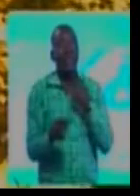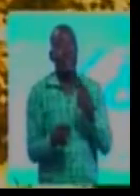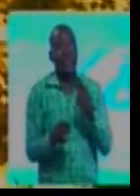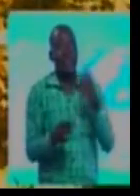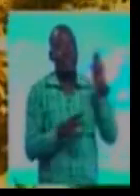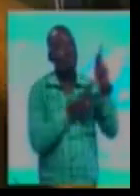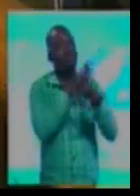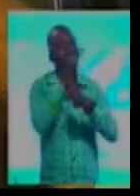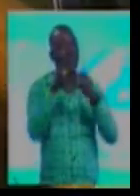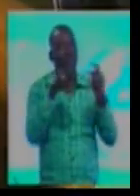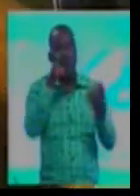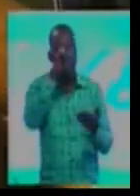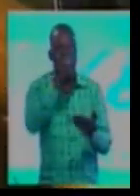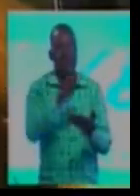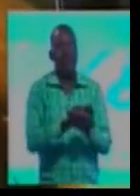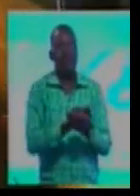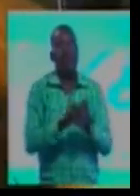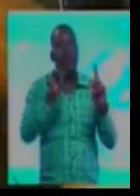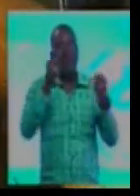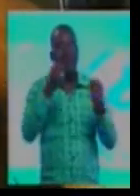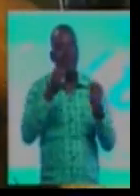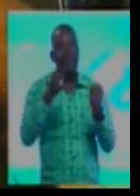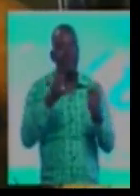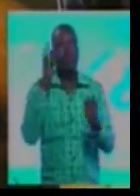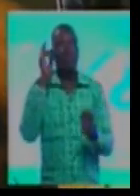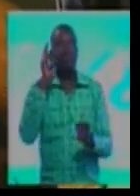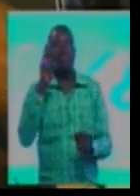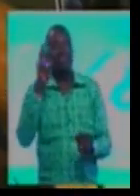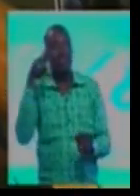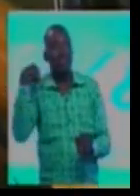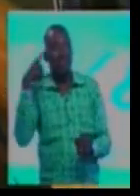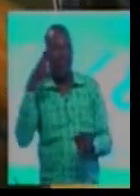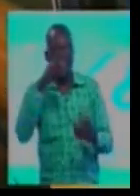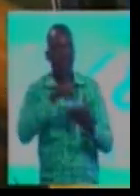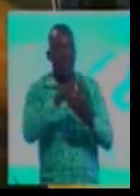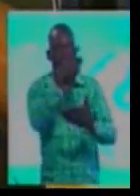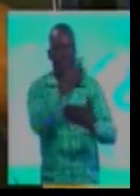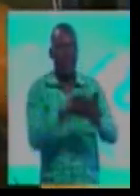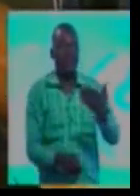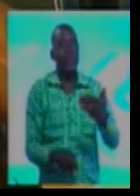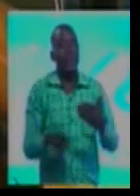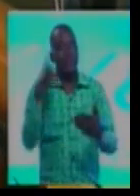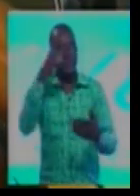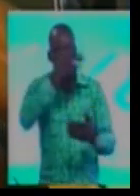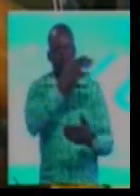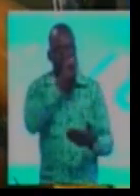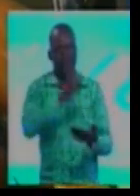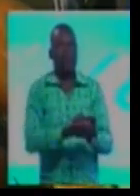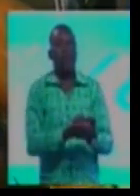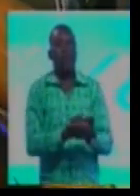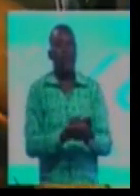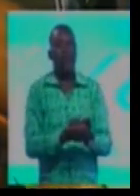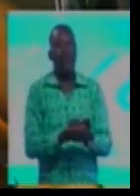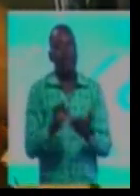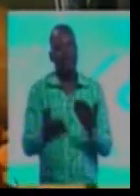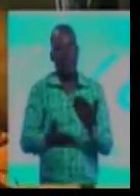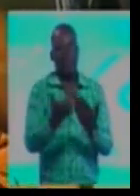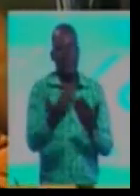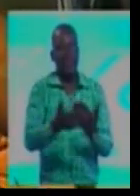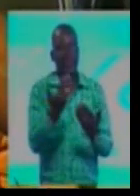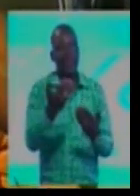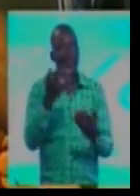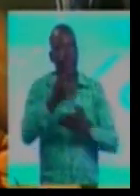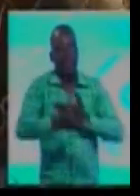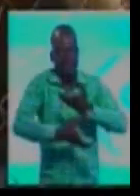populariser en termes donc, d'identité géographique, et pour valoriser donc cette identité-là, pour faciliter